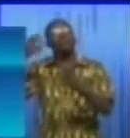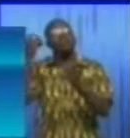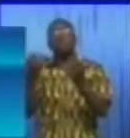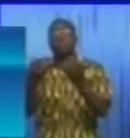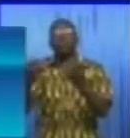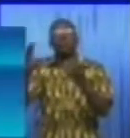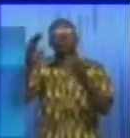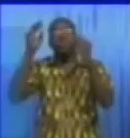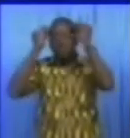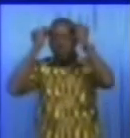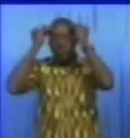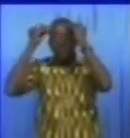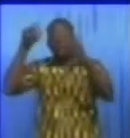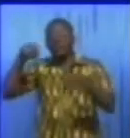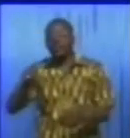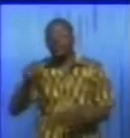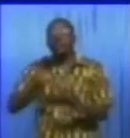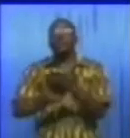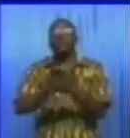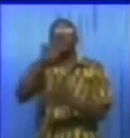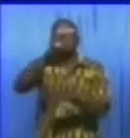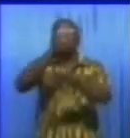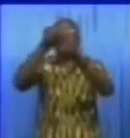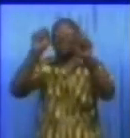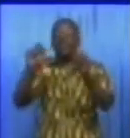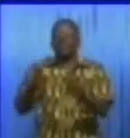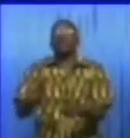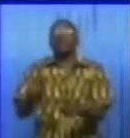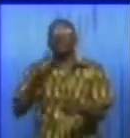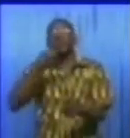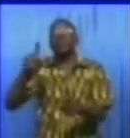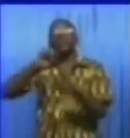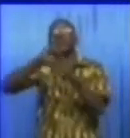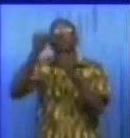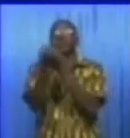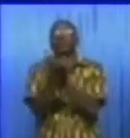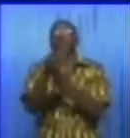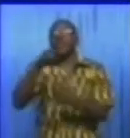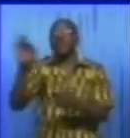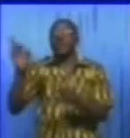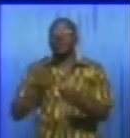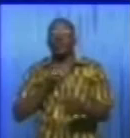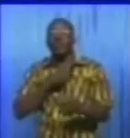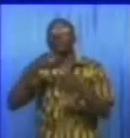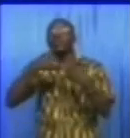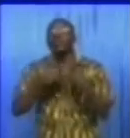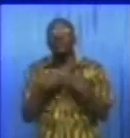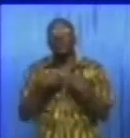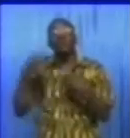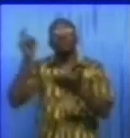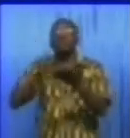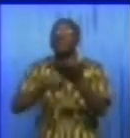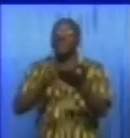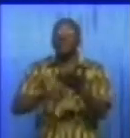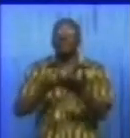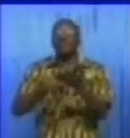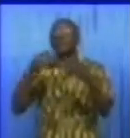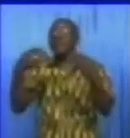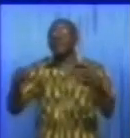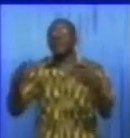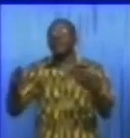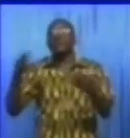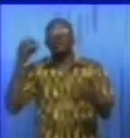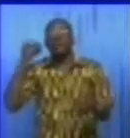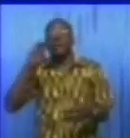préoccupations et je crois que vos interrogations rejoignent également sur celle de la société burkinabé. Nous avons beaucoup de critiques sur les marchés publics, nous en